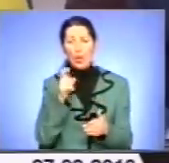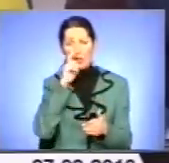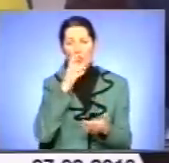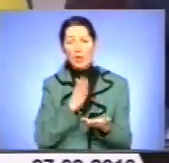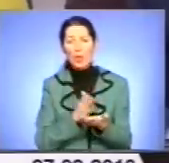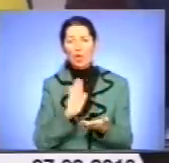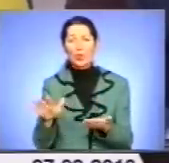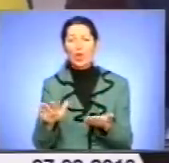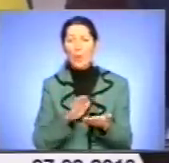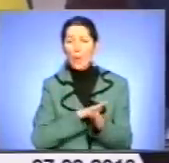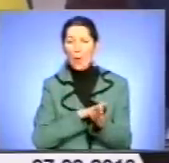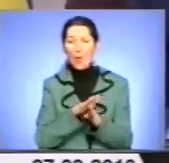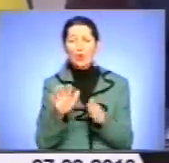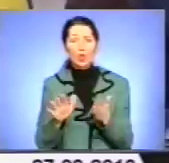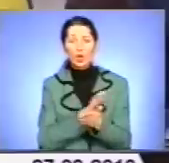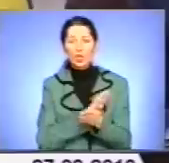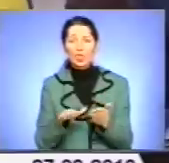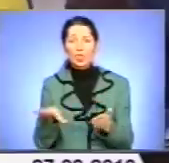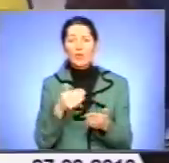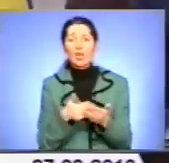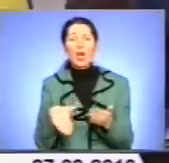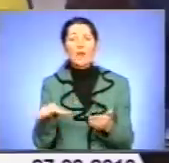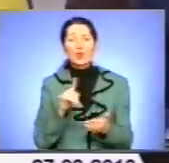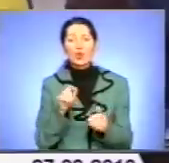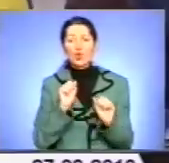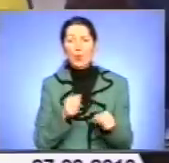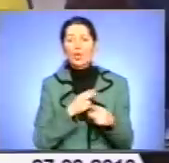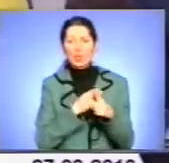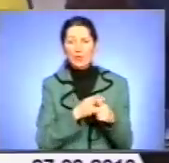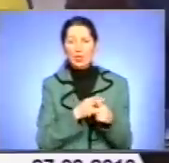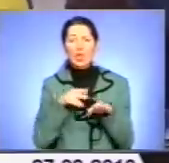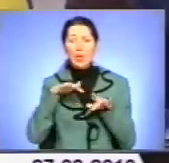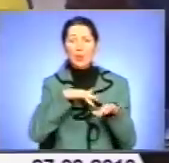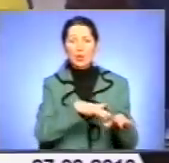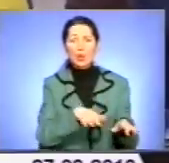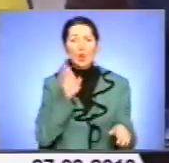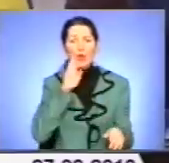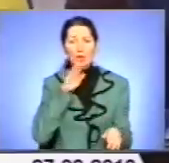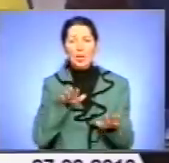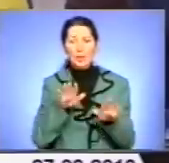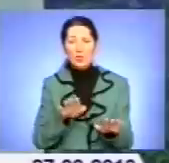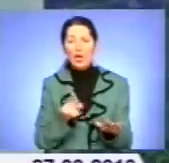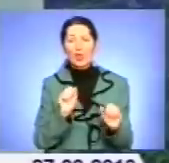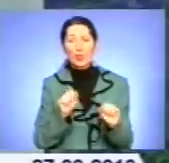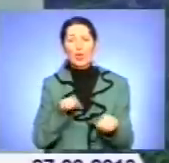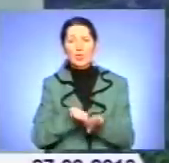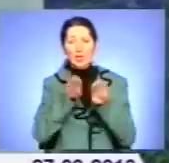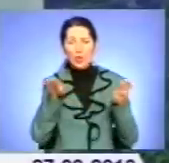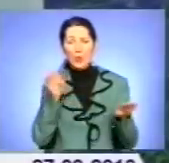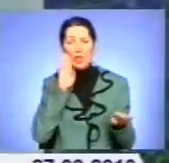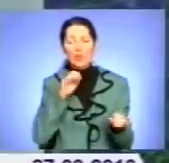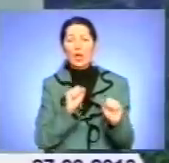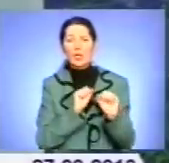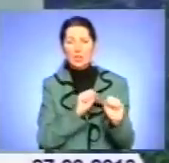від усього, що може заважати сходу води. Місця, які може підтопити вода, максимально захищені. За даними